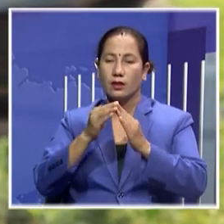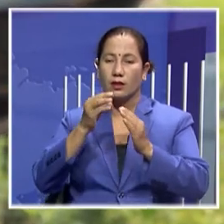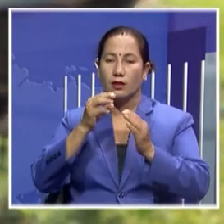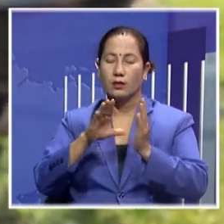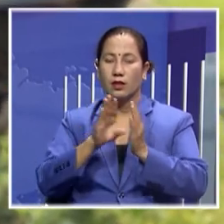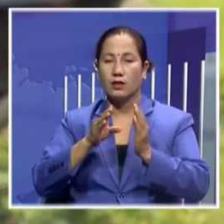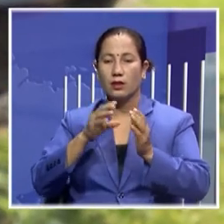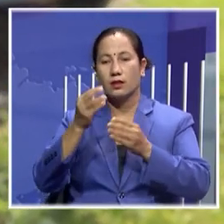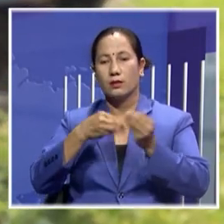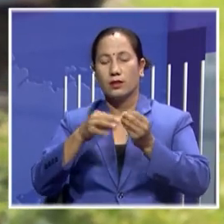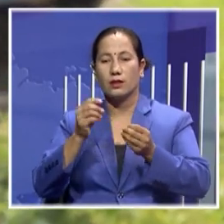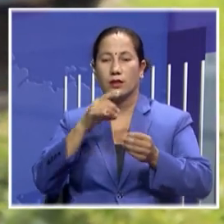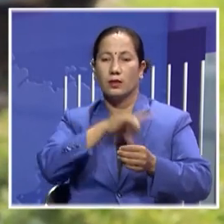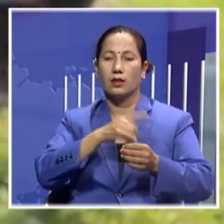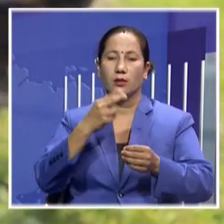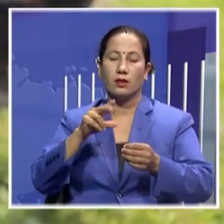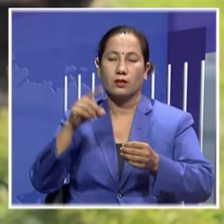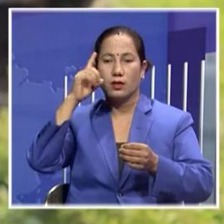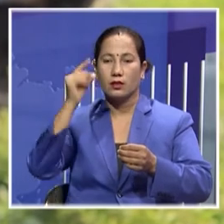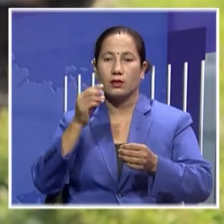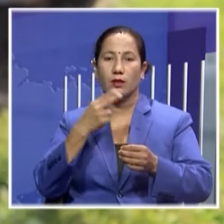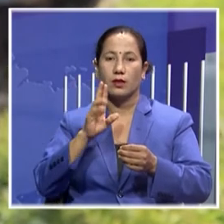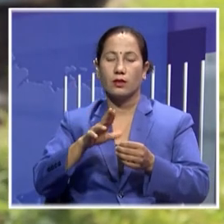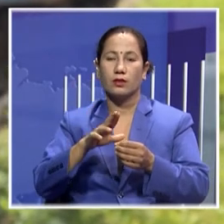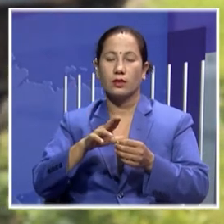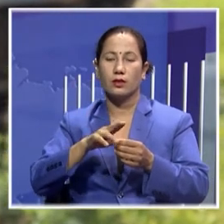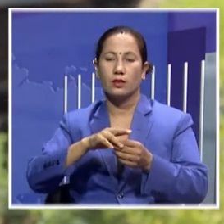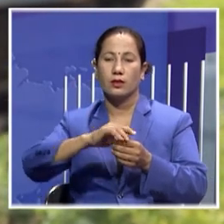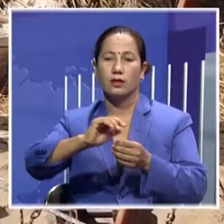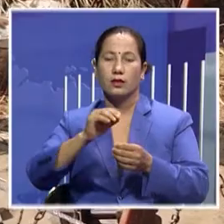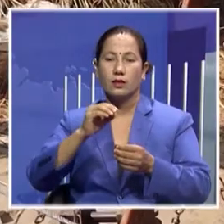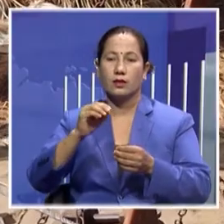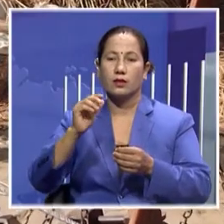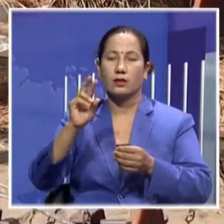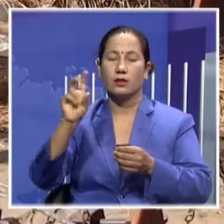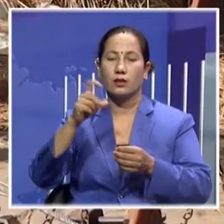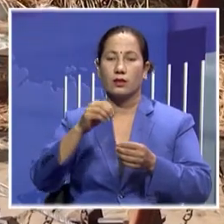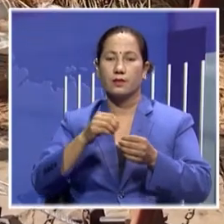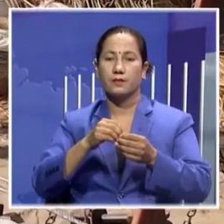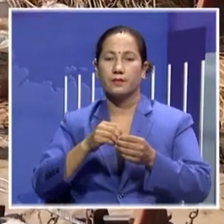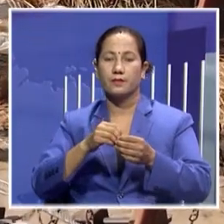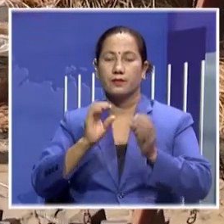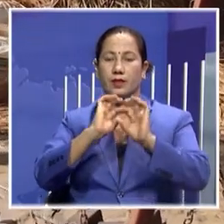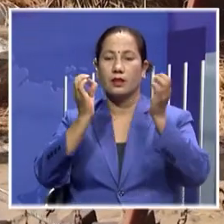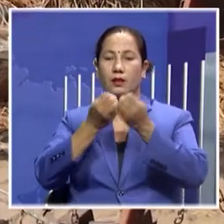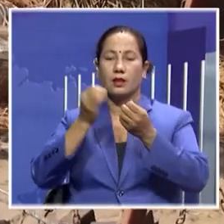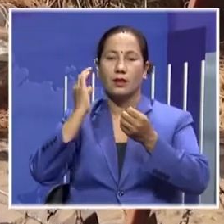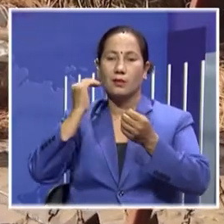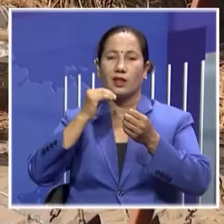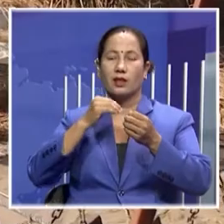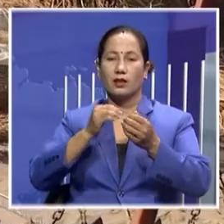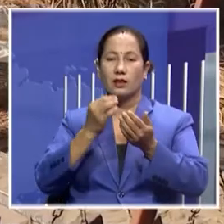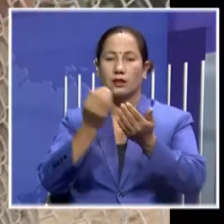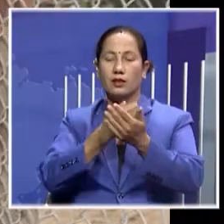बेच्न फाइदा भएको छ, हेर्नुहोस् सजिलो पनि भयो, ग्राहकहरू खोज्न पनि परेन। दिपन सामाजिक उद्यमी महिला सहकारी संस्थाका